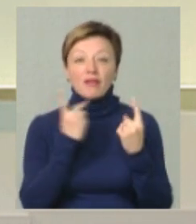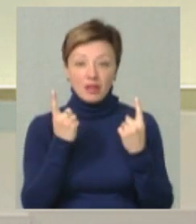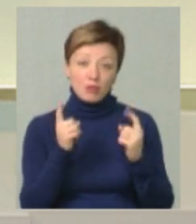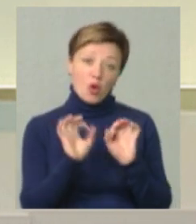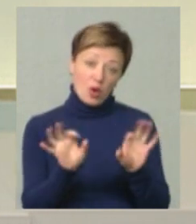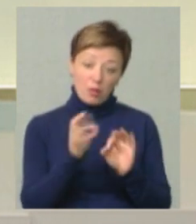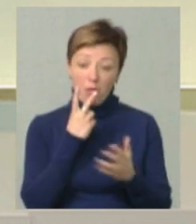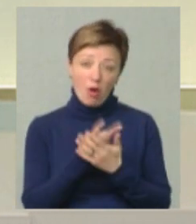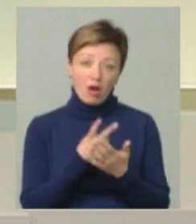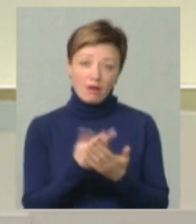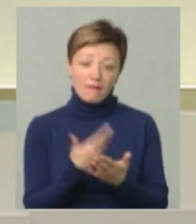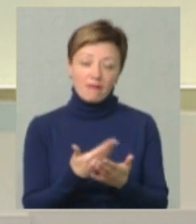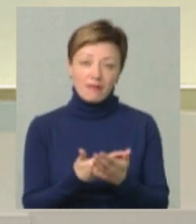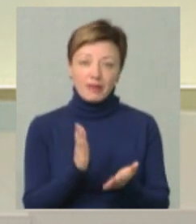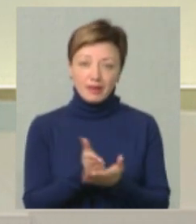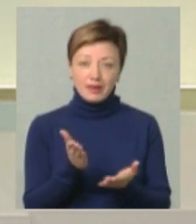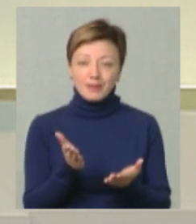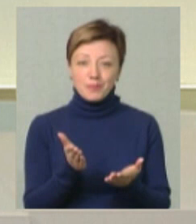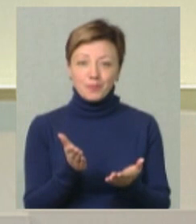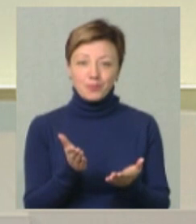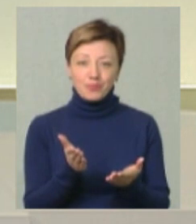то розкажемо, покажемо. Тобто є